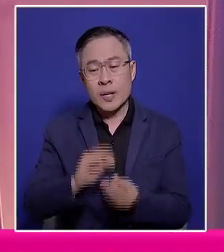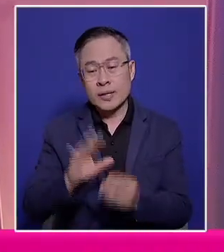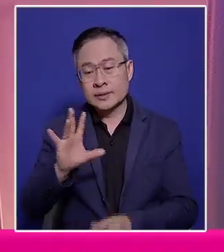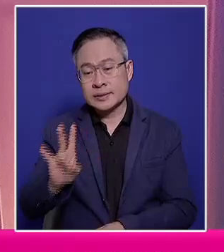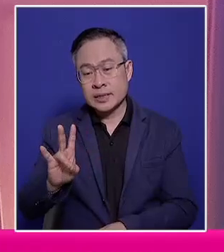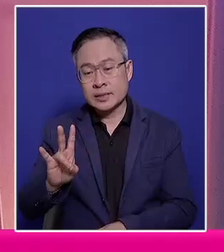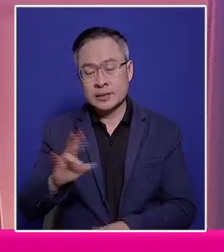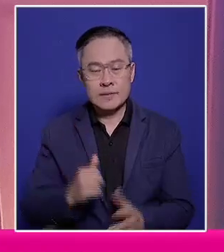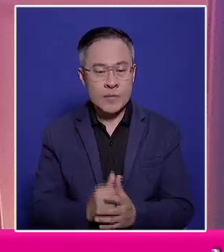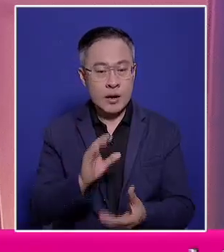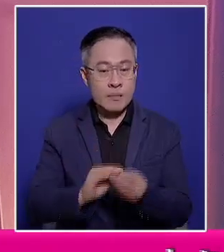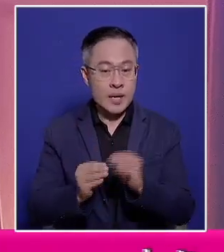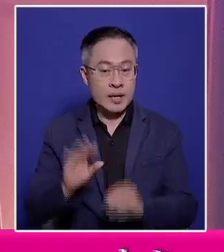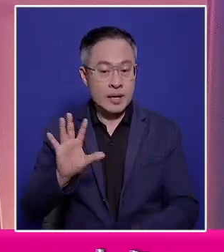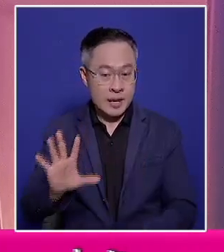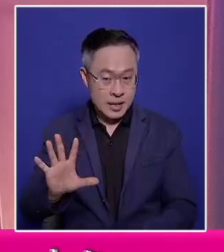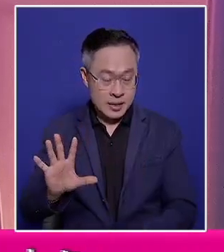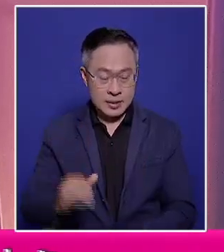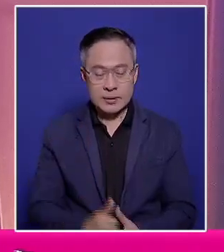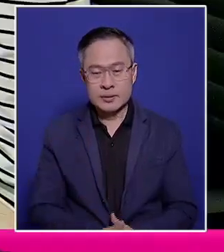ข7และหมายเลข5